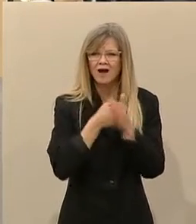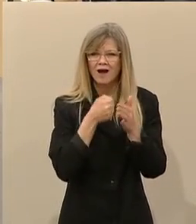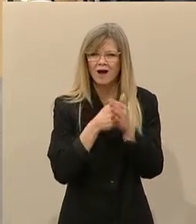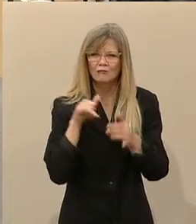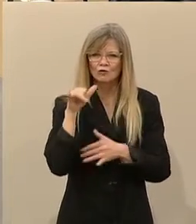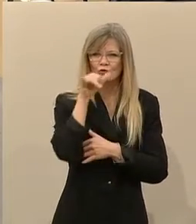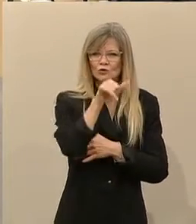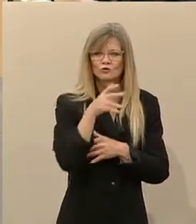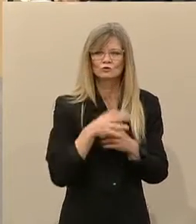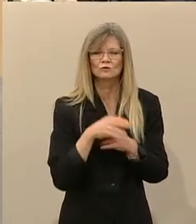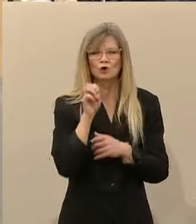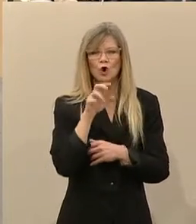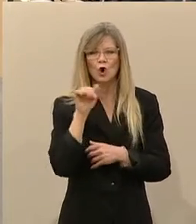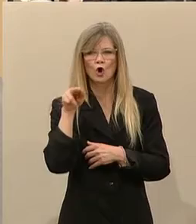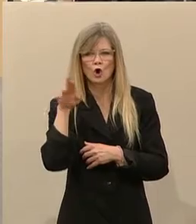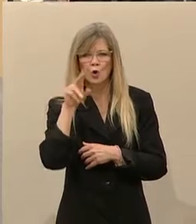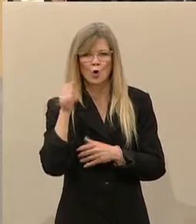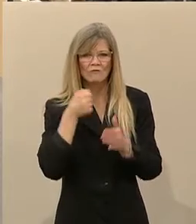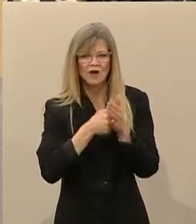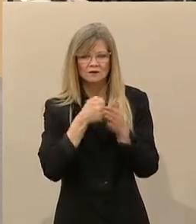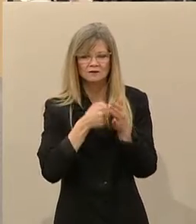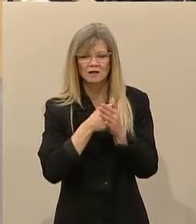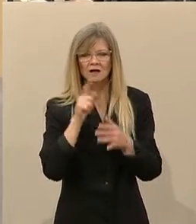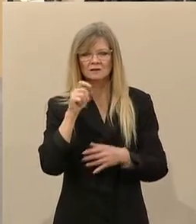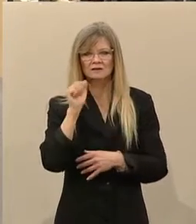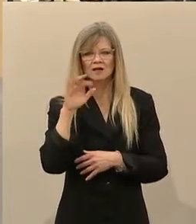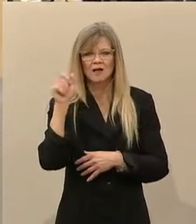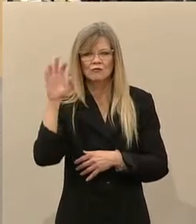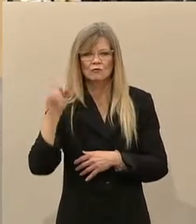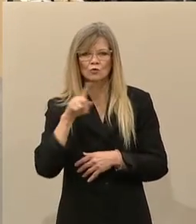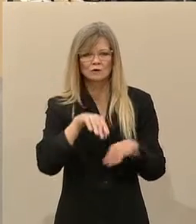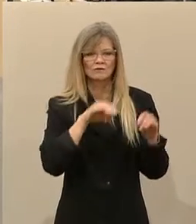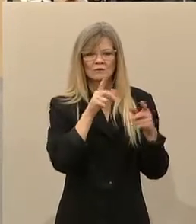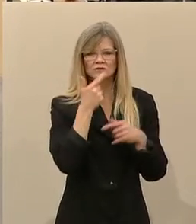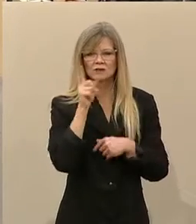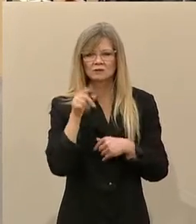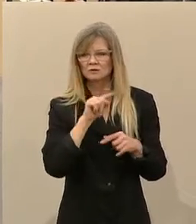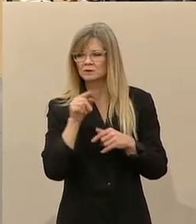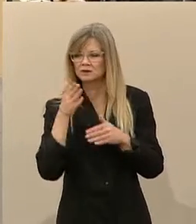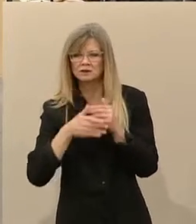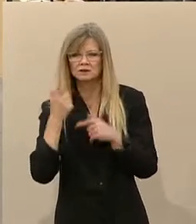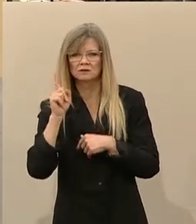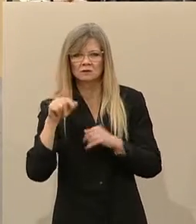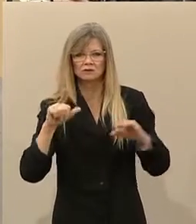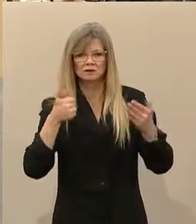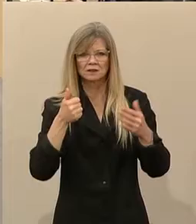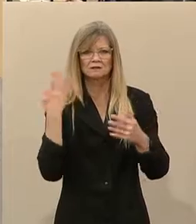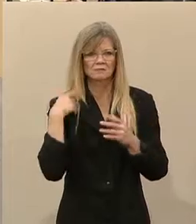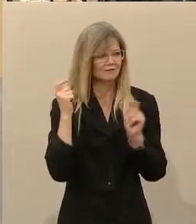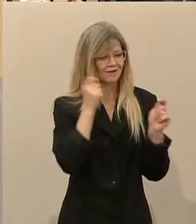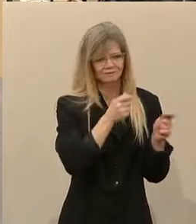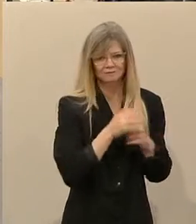zum Europäischen Parlament hier im Nationalrat das Wort ergreifen. Und das wird heute dreimal der Fall sein.